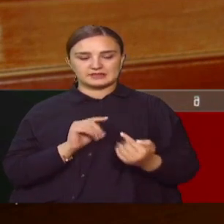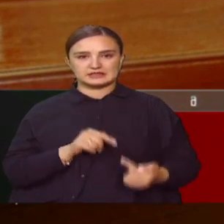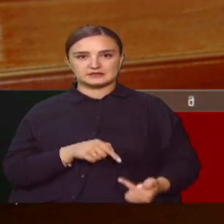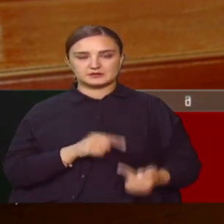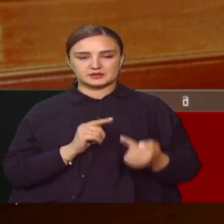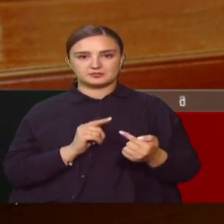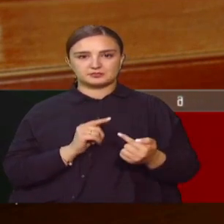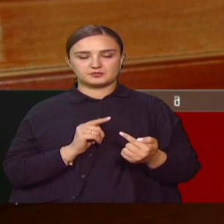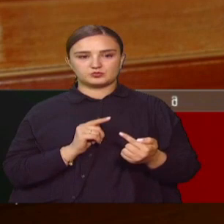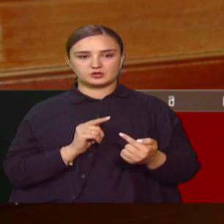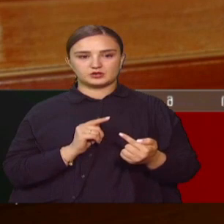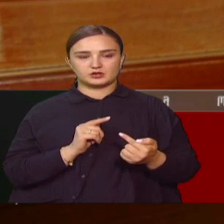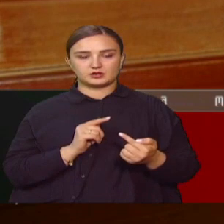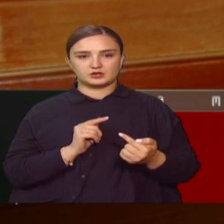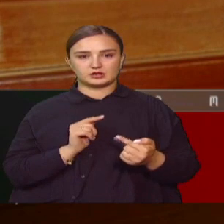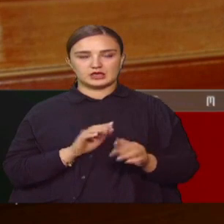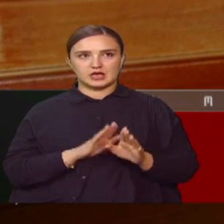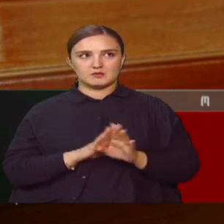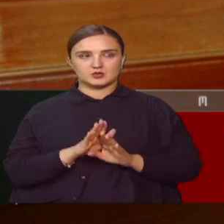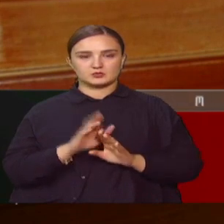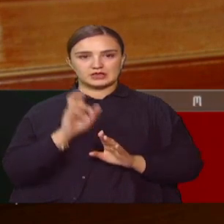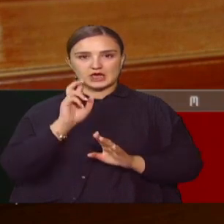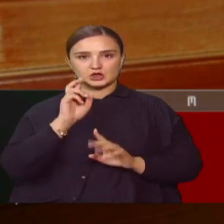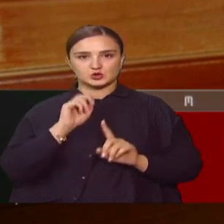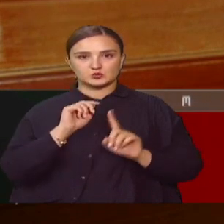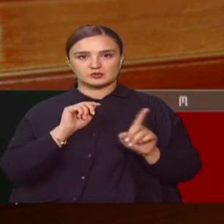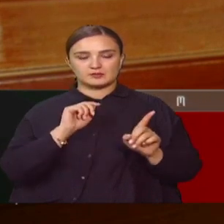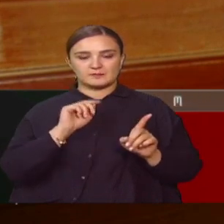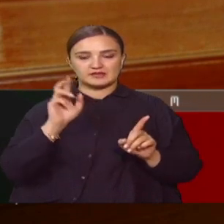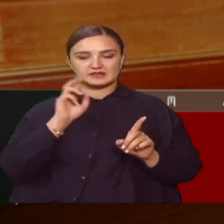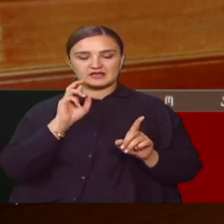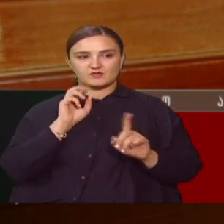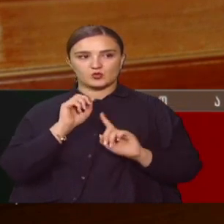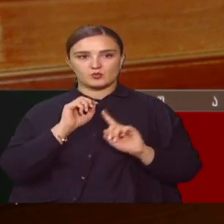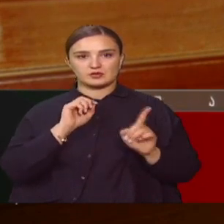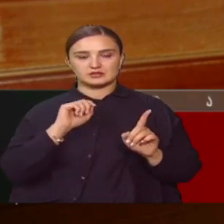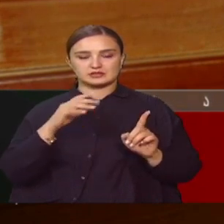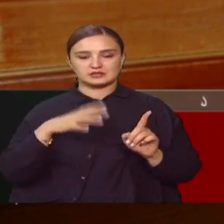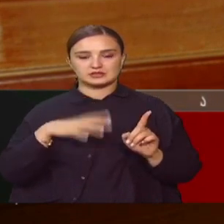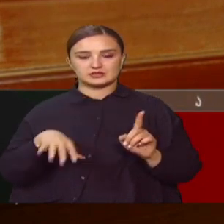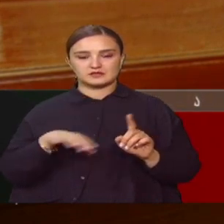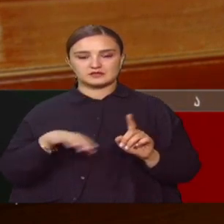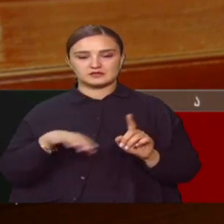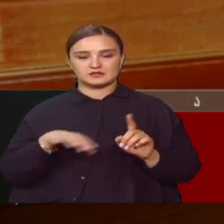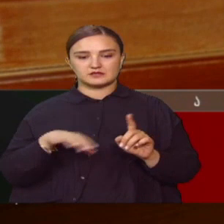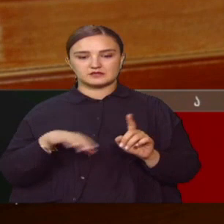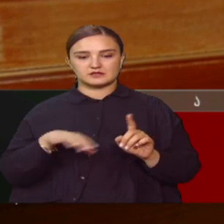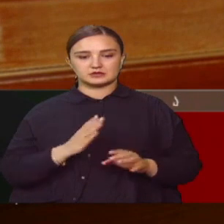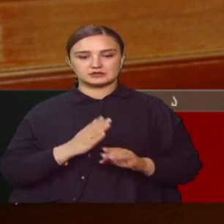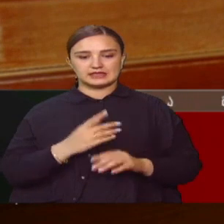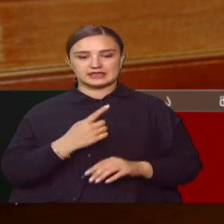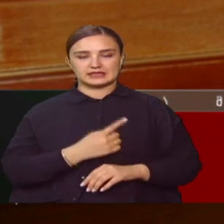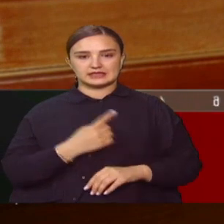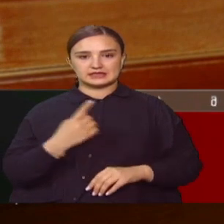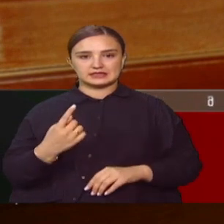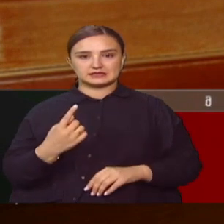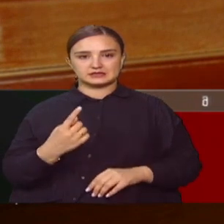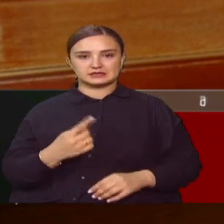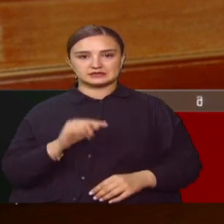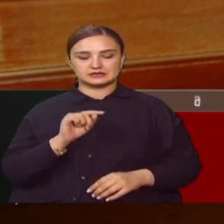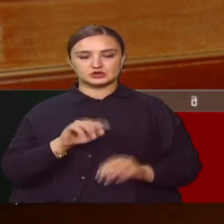და ჯინაში ჩამდგარი აღმასრულებელ ხელისუფლებასთან, თავრობასთან, რომელიც საქართველოს კონსტიტუციით არის ერთადერთი